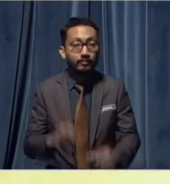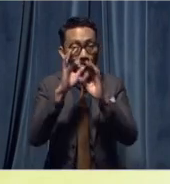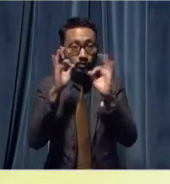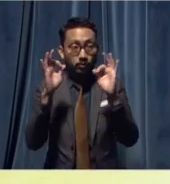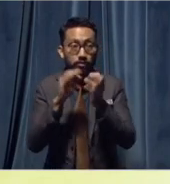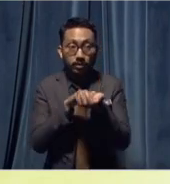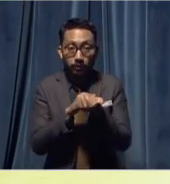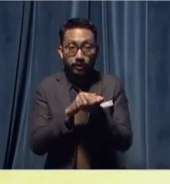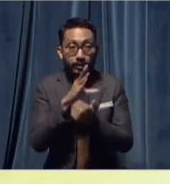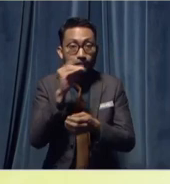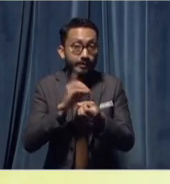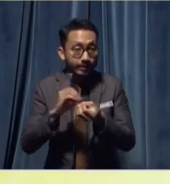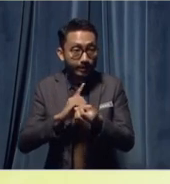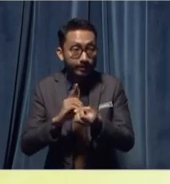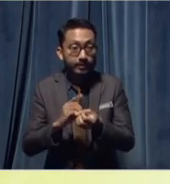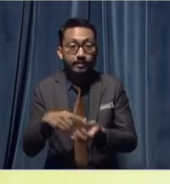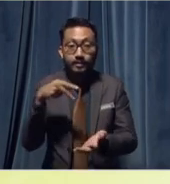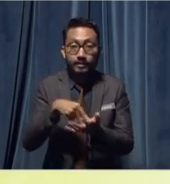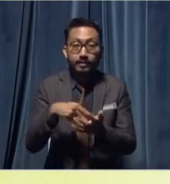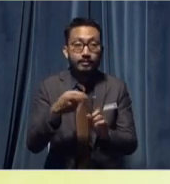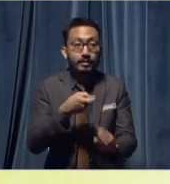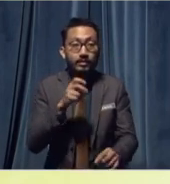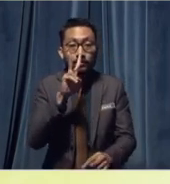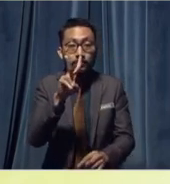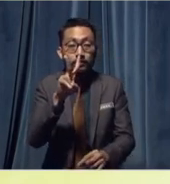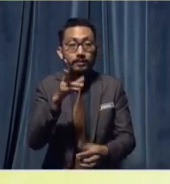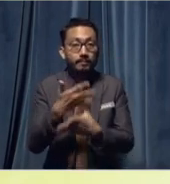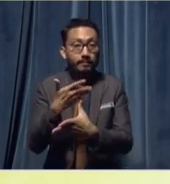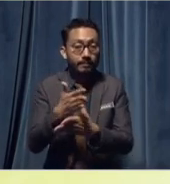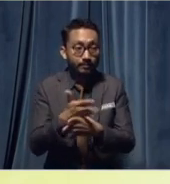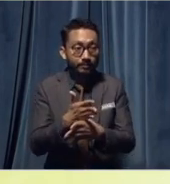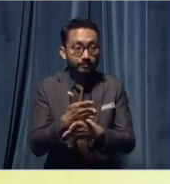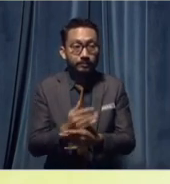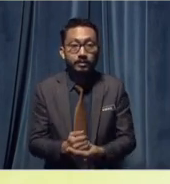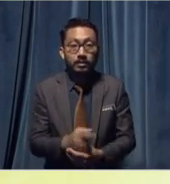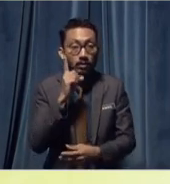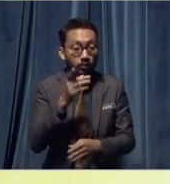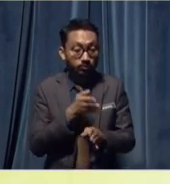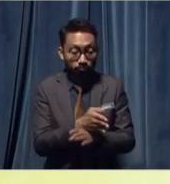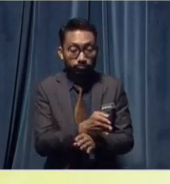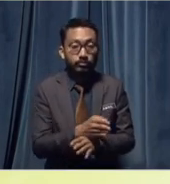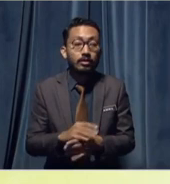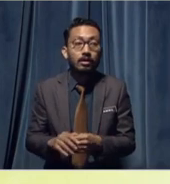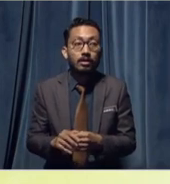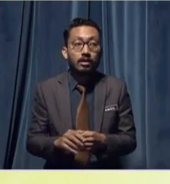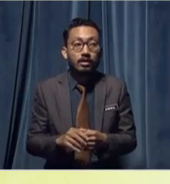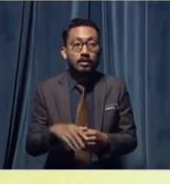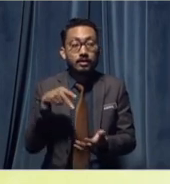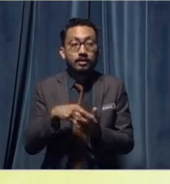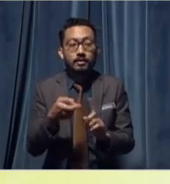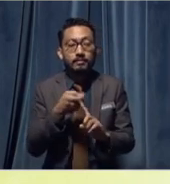Molekul sabun dan deterjen terdiri daripada dua bahagian. Satu terdiri